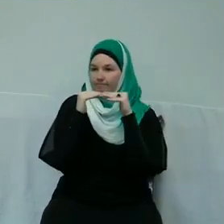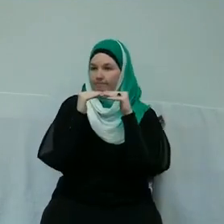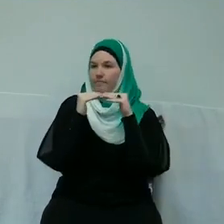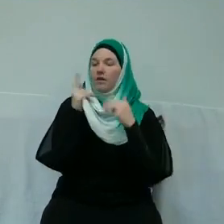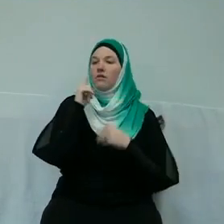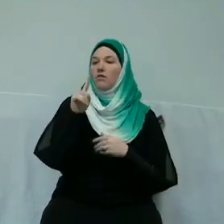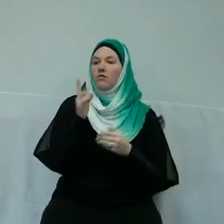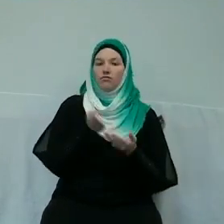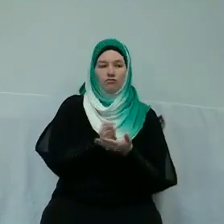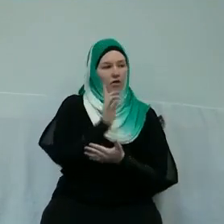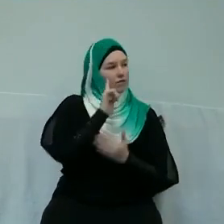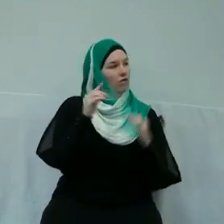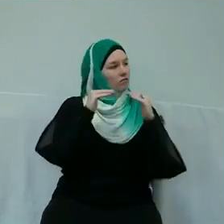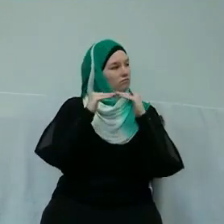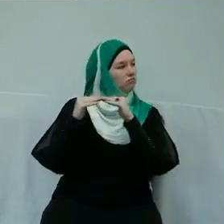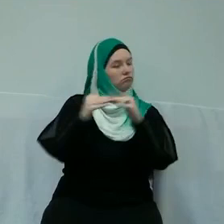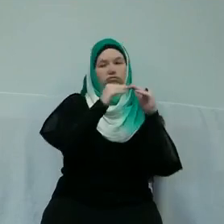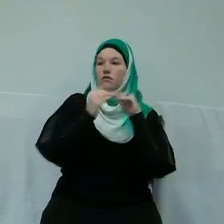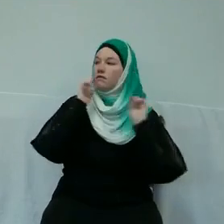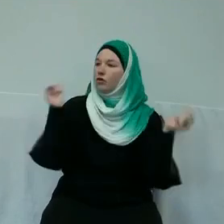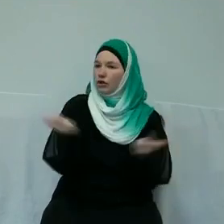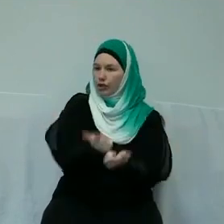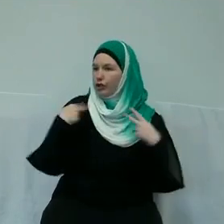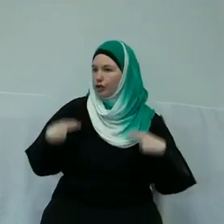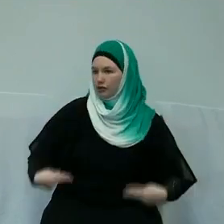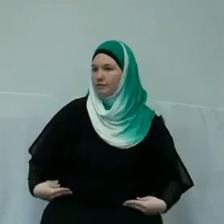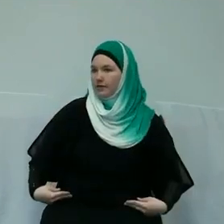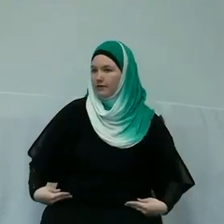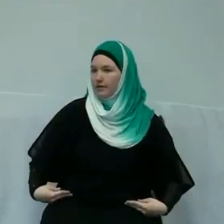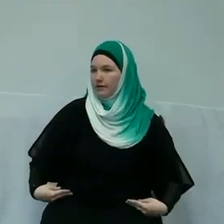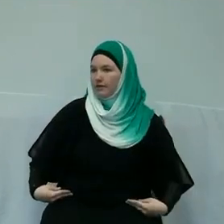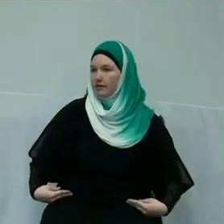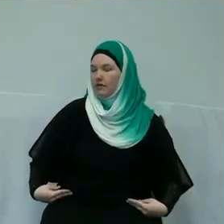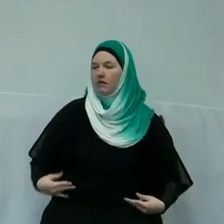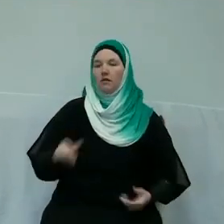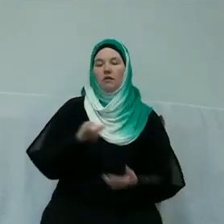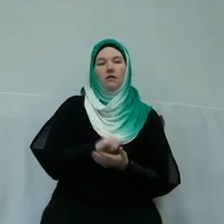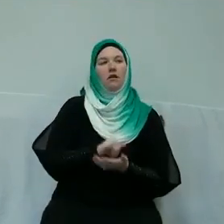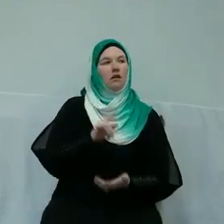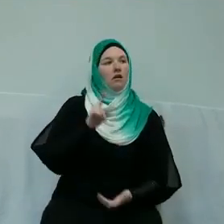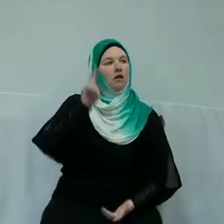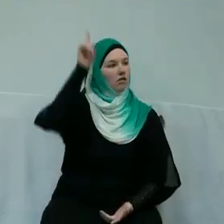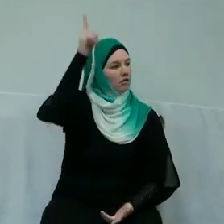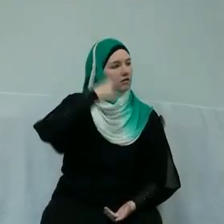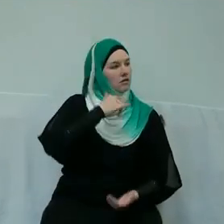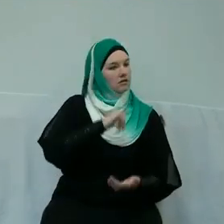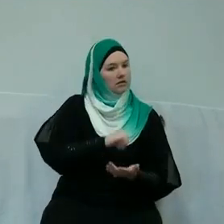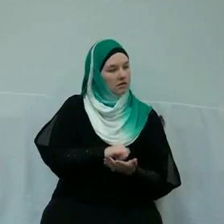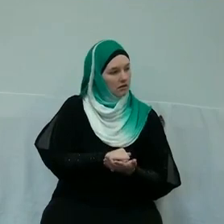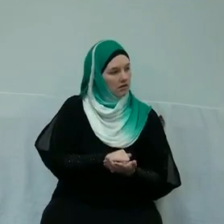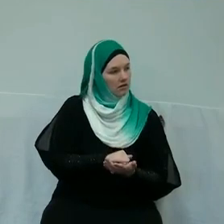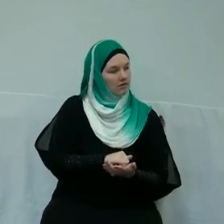The right to equal justice for every human being, that Allah subhanahu wa ta'ala says, إِنَّ